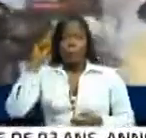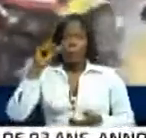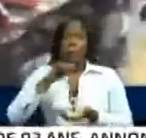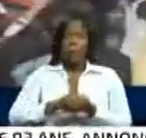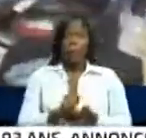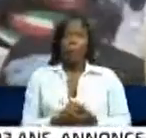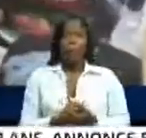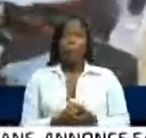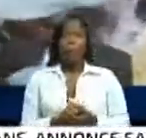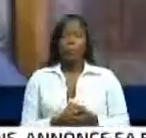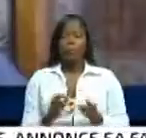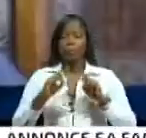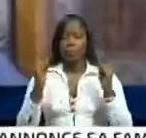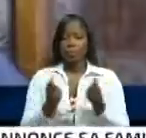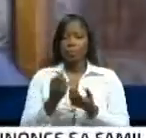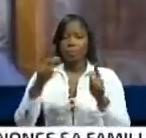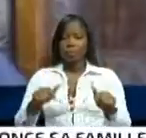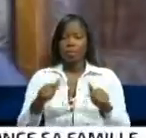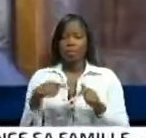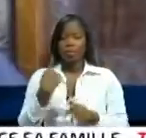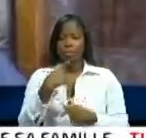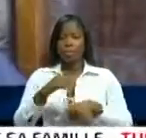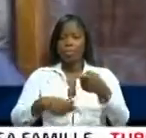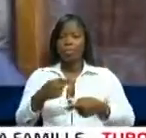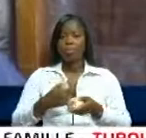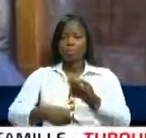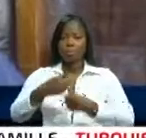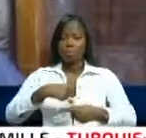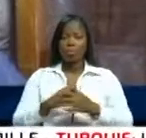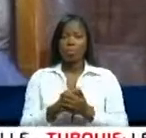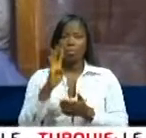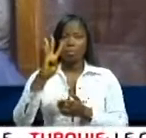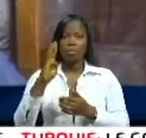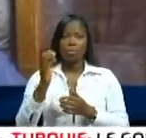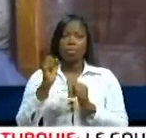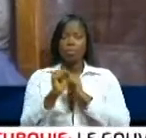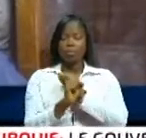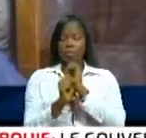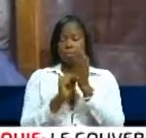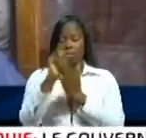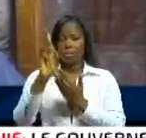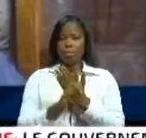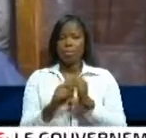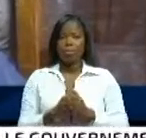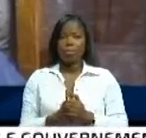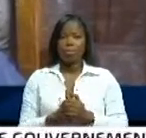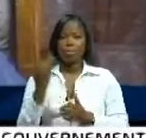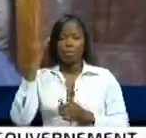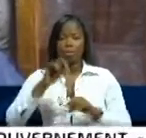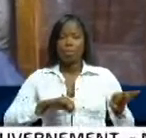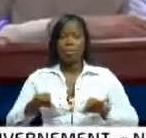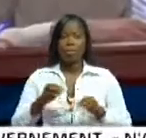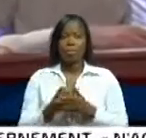annonce aussi avec ces élections qui vont venir le 4 septembre il y à ces pratiques là en tout cas que nous